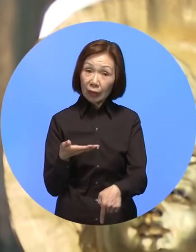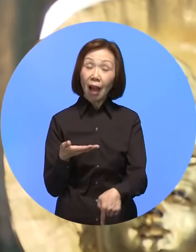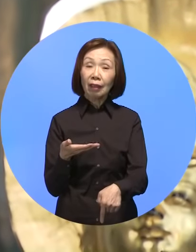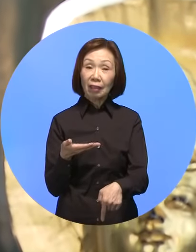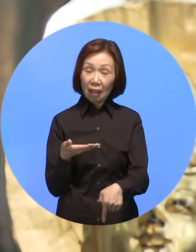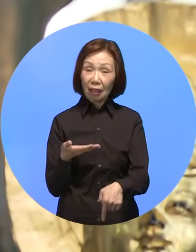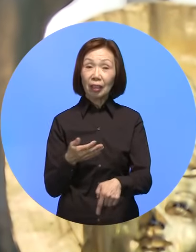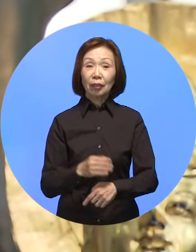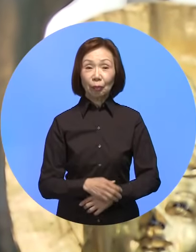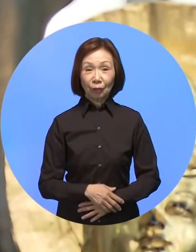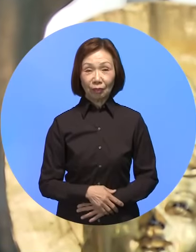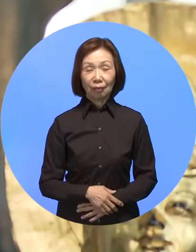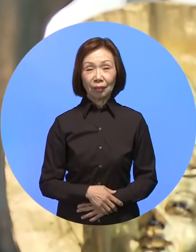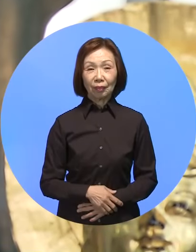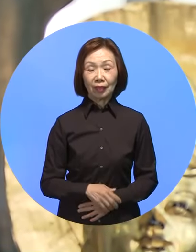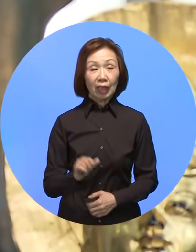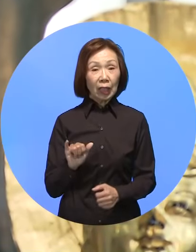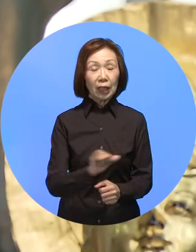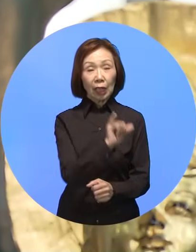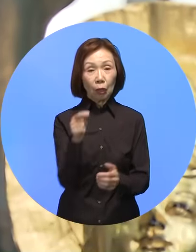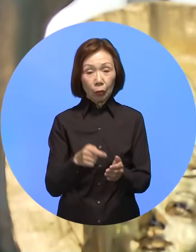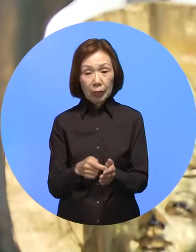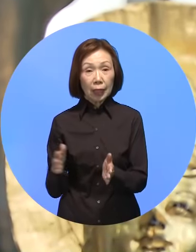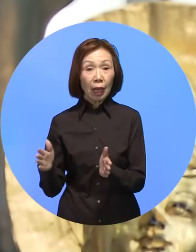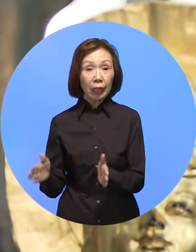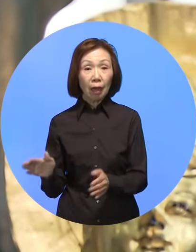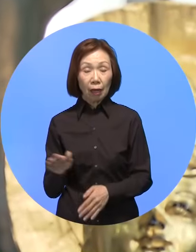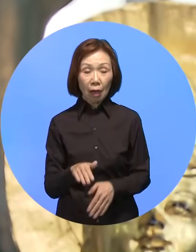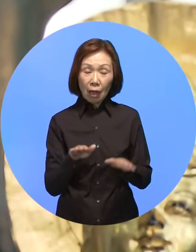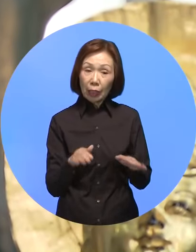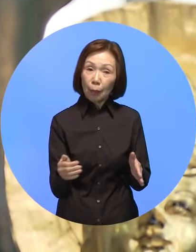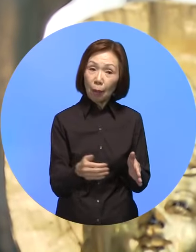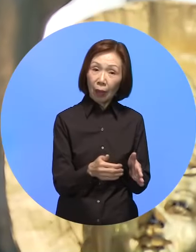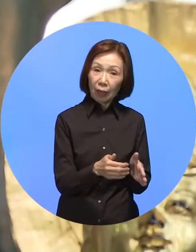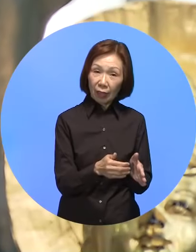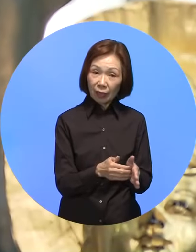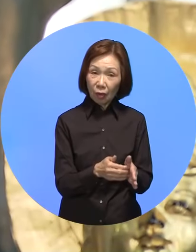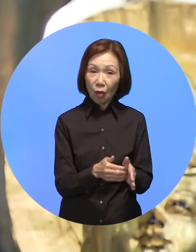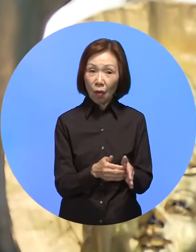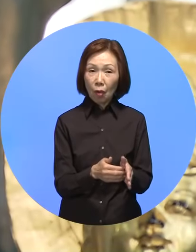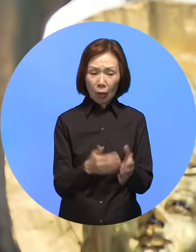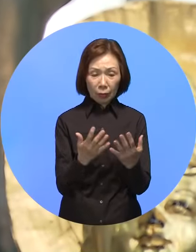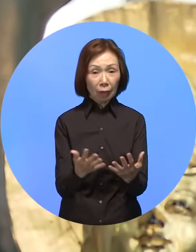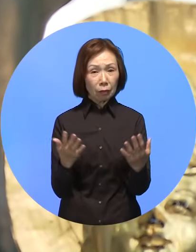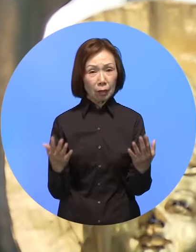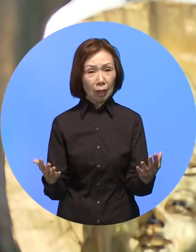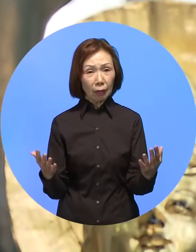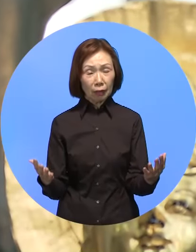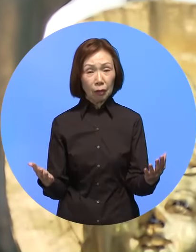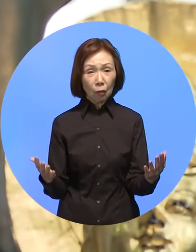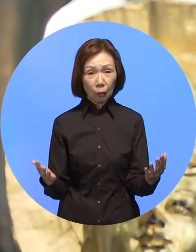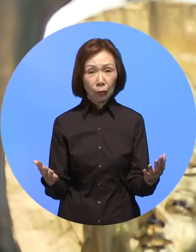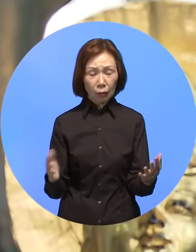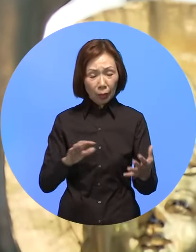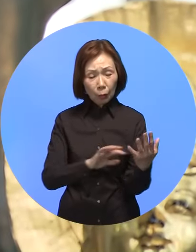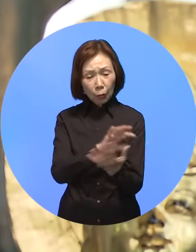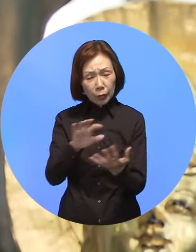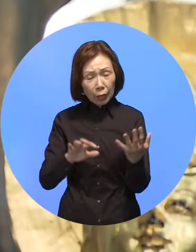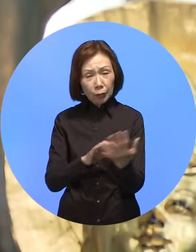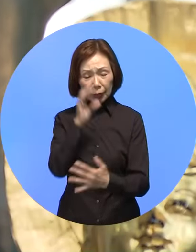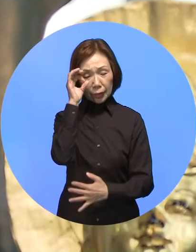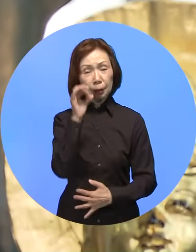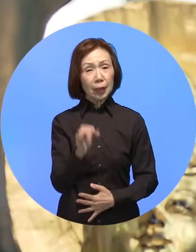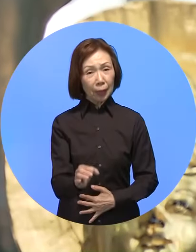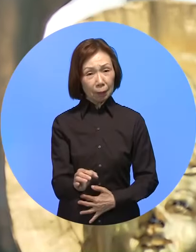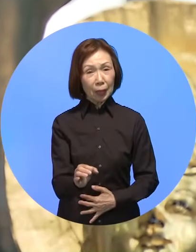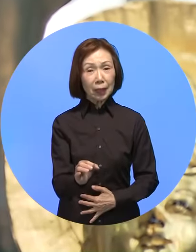あたる遺跡ですで弥生時代から形成に至るまでの二たくさんのものがごちゃ混ぜになって出土し